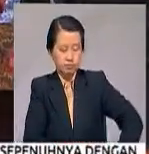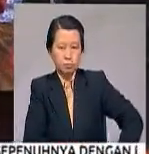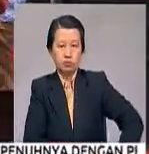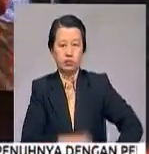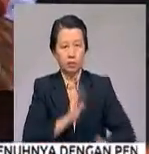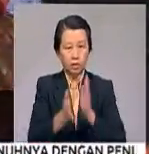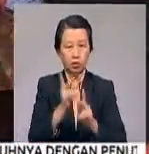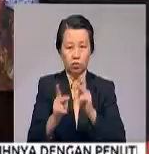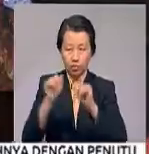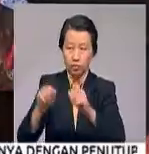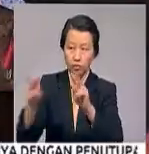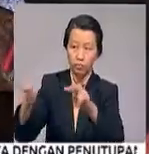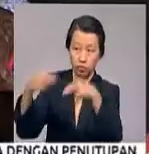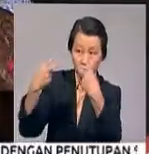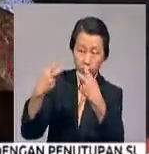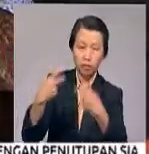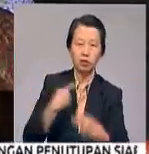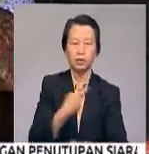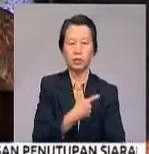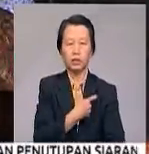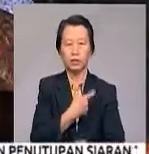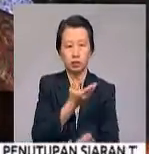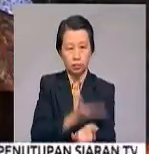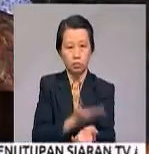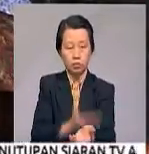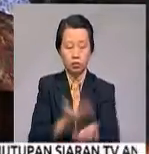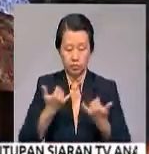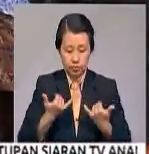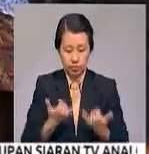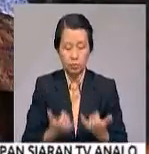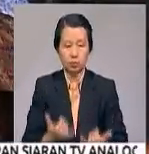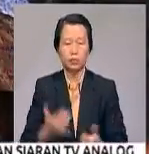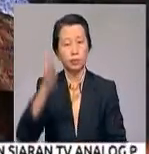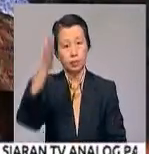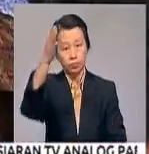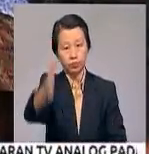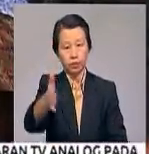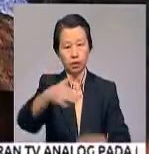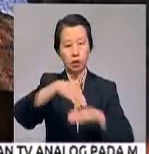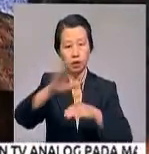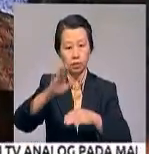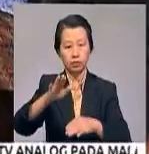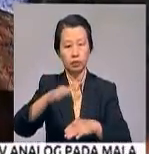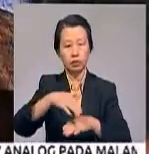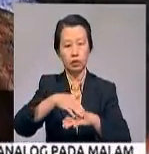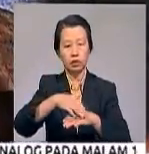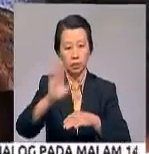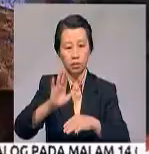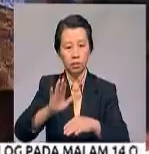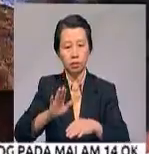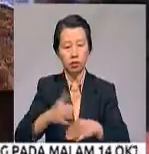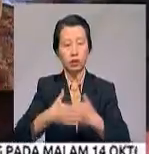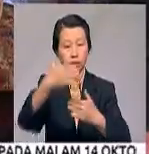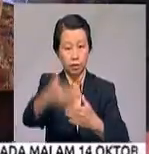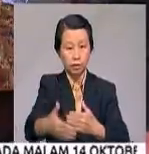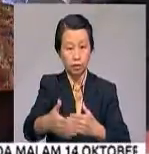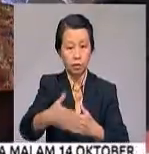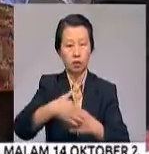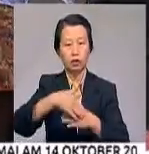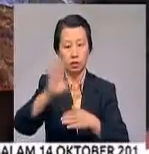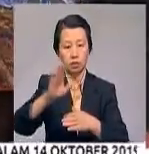orang dapat tengok kita ni generasi yang sekarang ni akan lebih inilah, lebih ke hadapan, akan